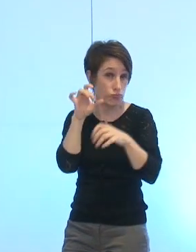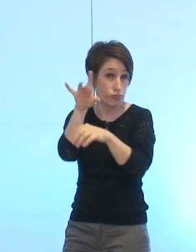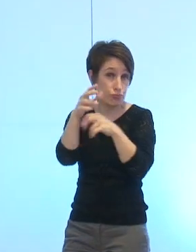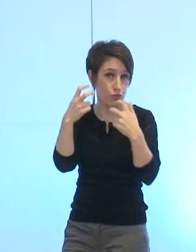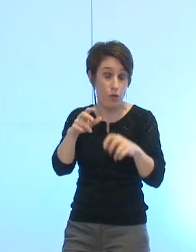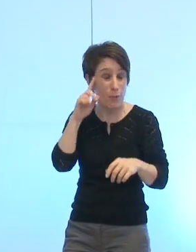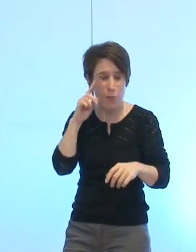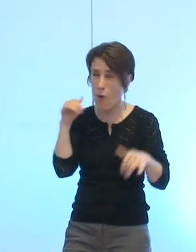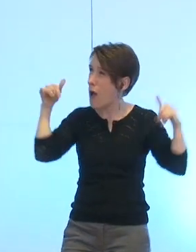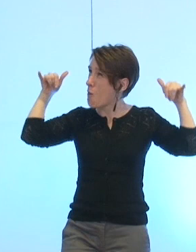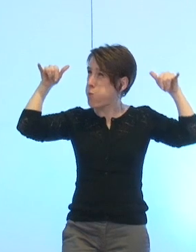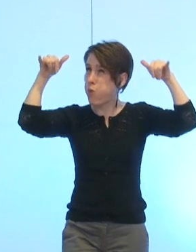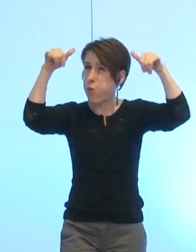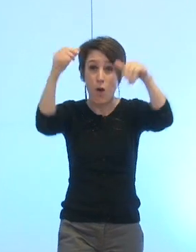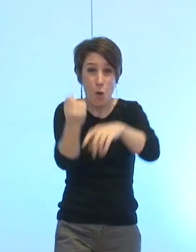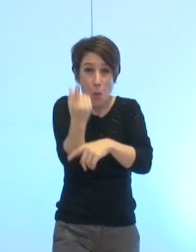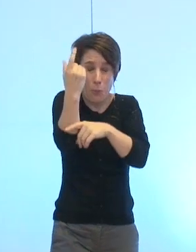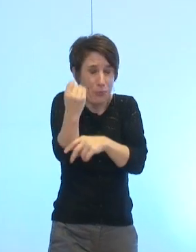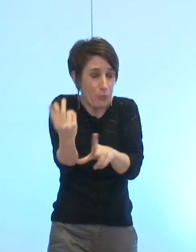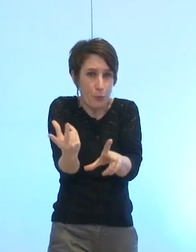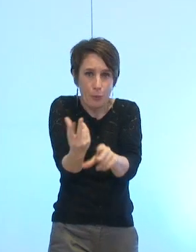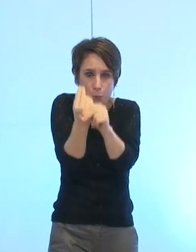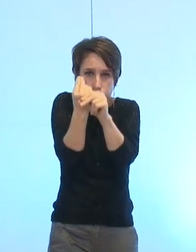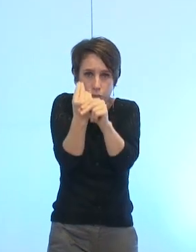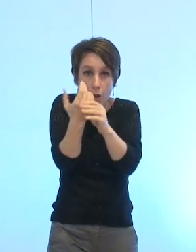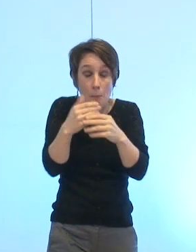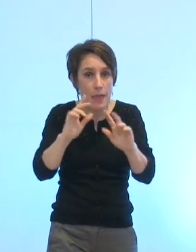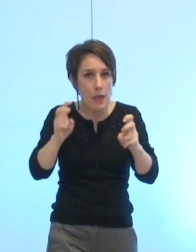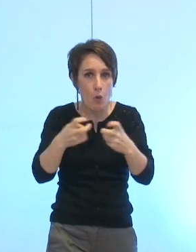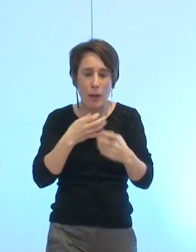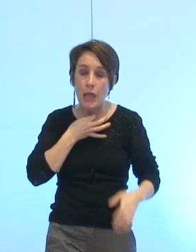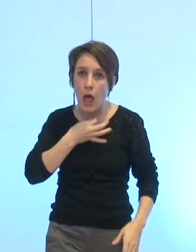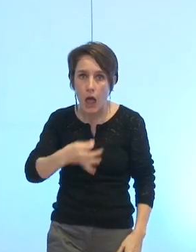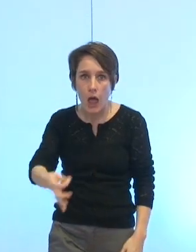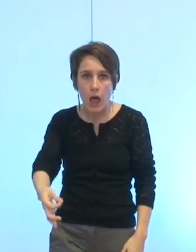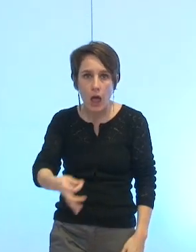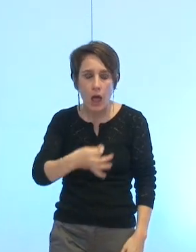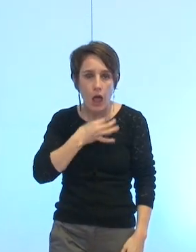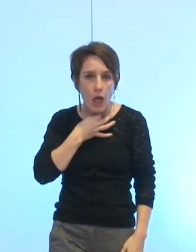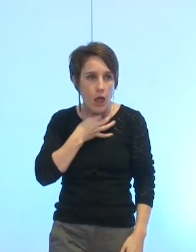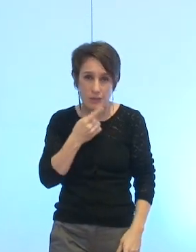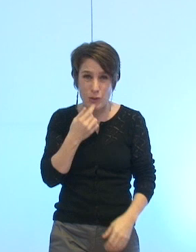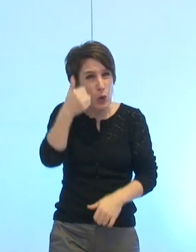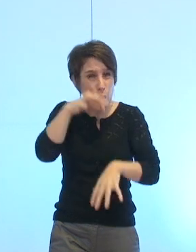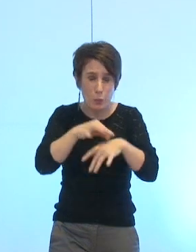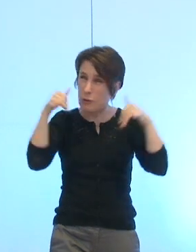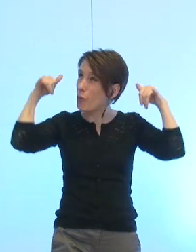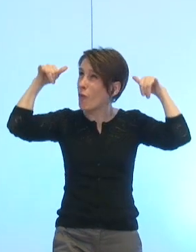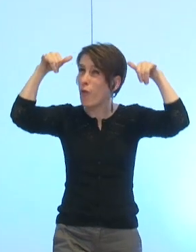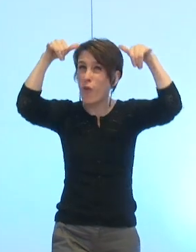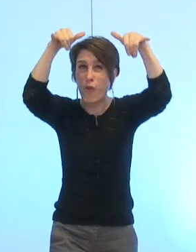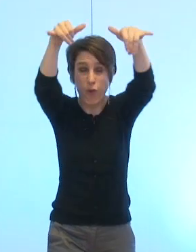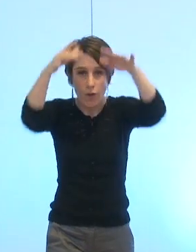au coout était quand même quelque chose qui me paraissait un peu hors norme pour dire les choses très clairement même si je reconnais j'étais là ce